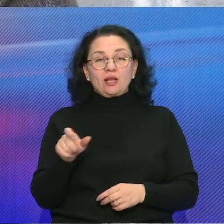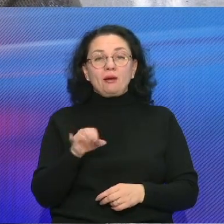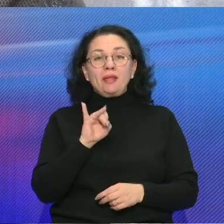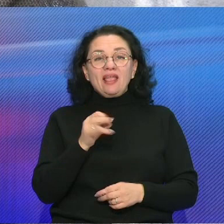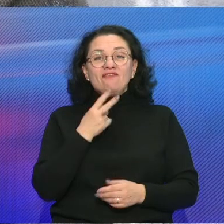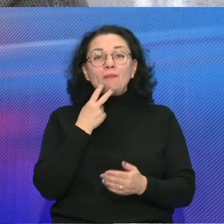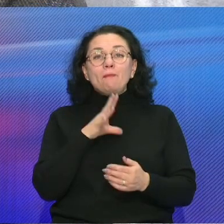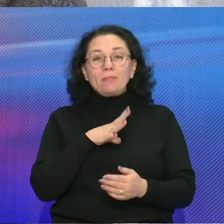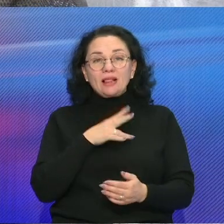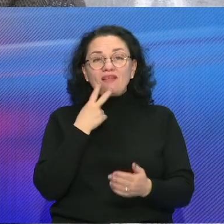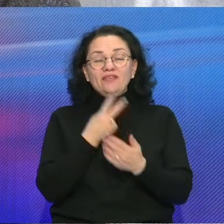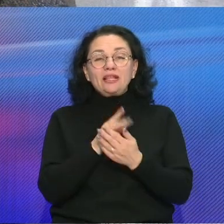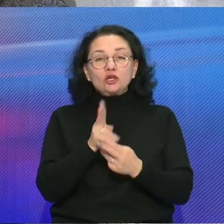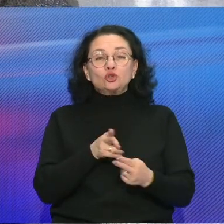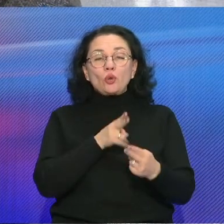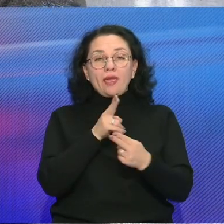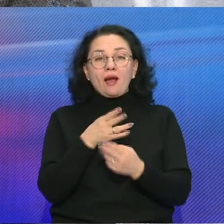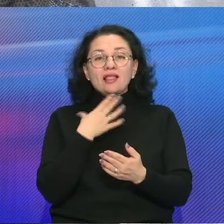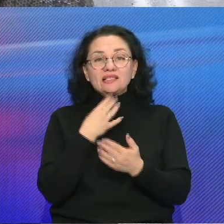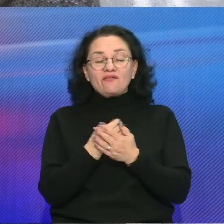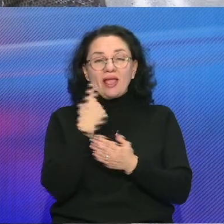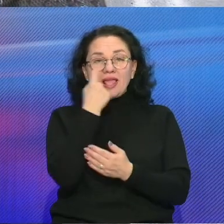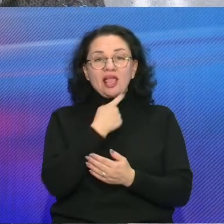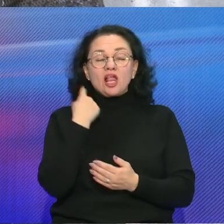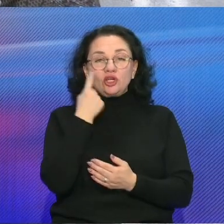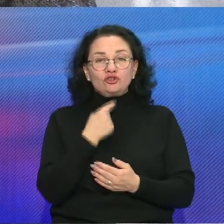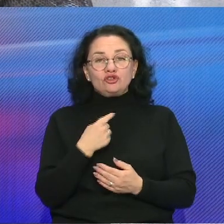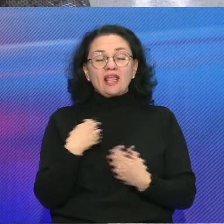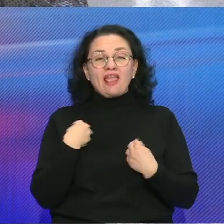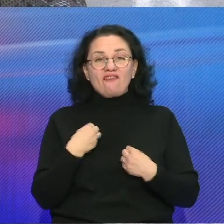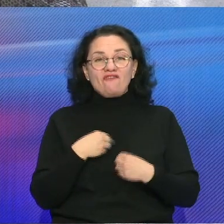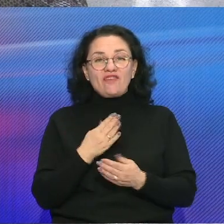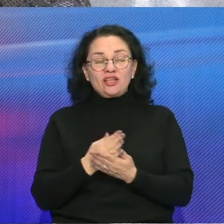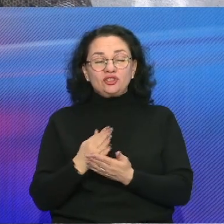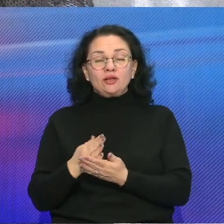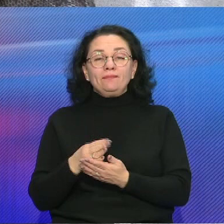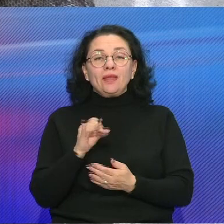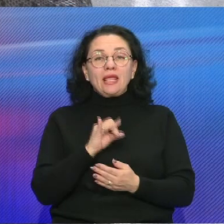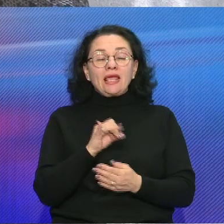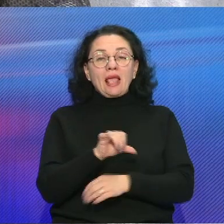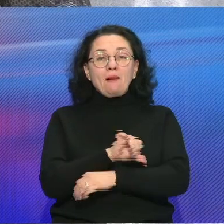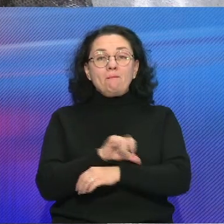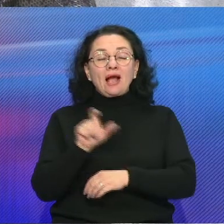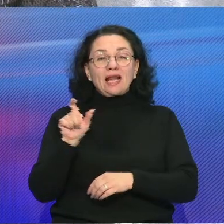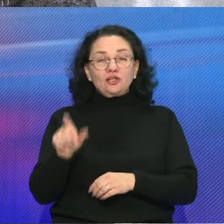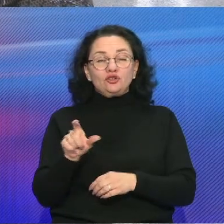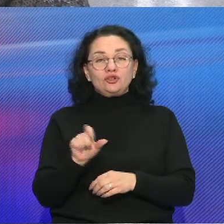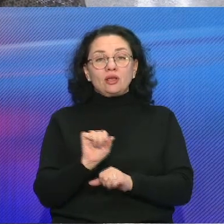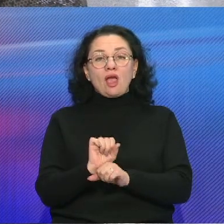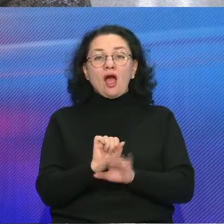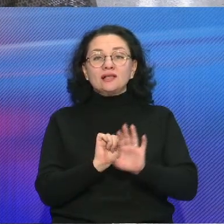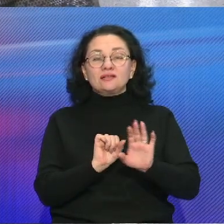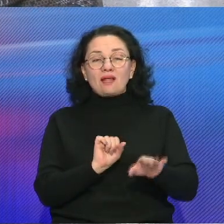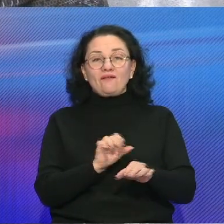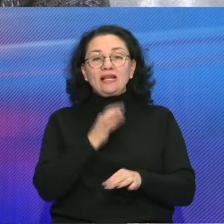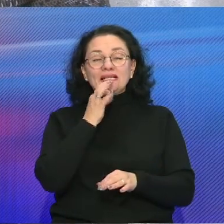наехала. Видимо, может, машину оставляла там на границе, сюда к родне ехала или что. И пограничники ее отставили, сказали, вот будет